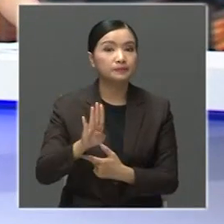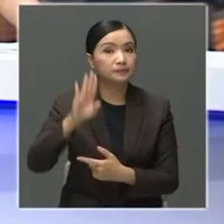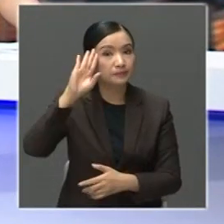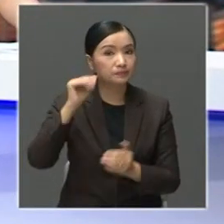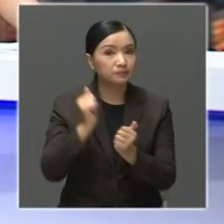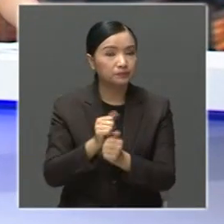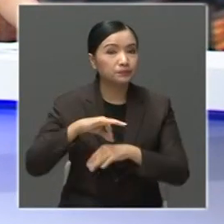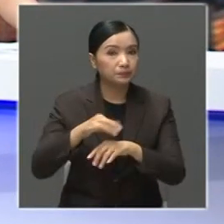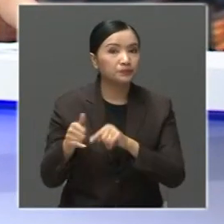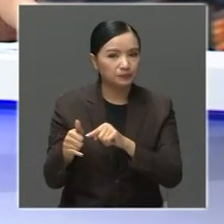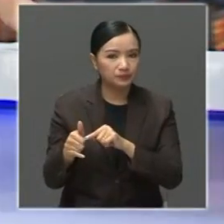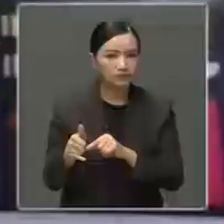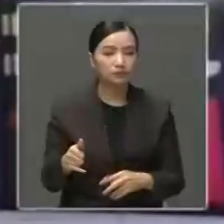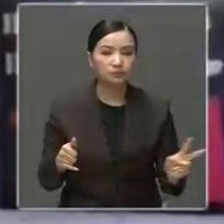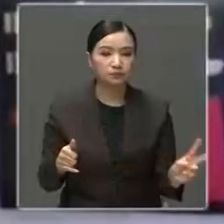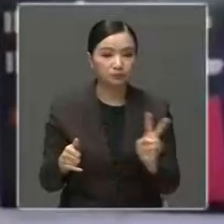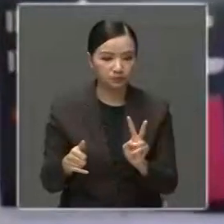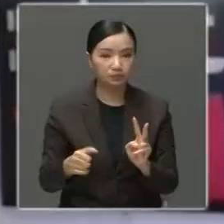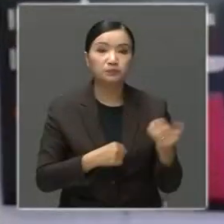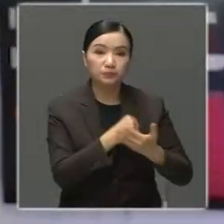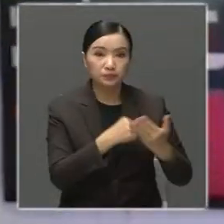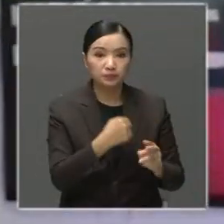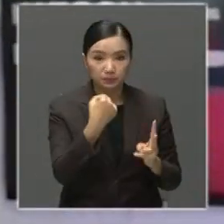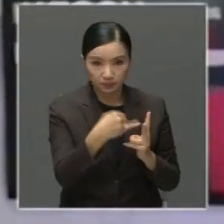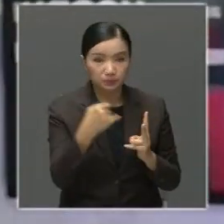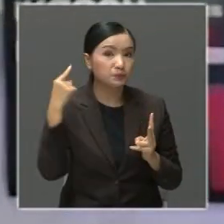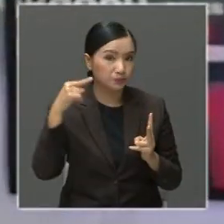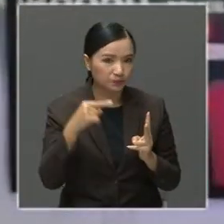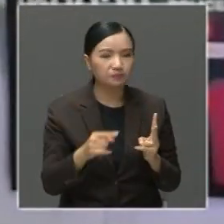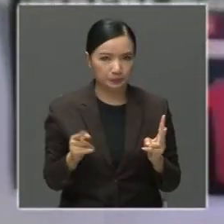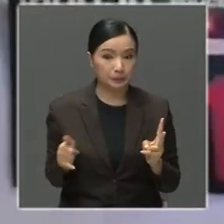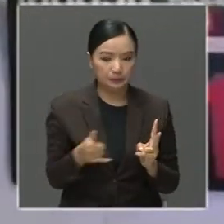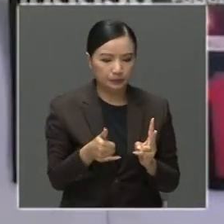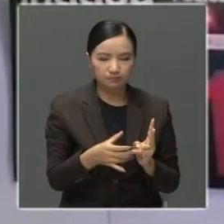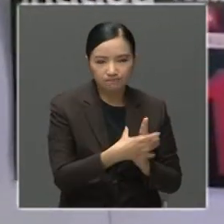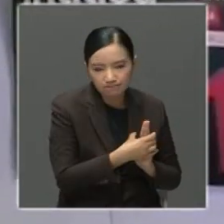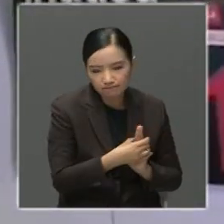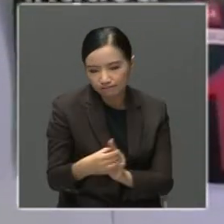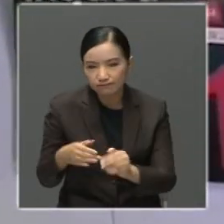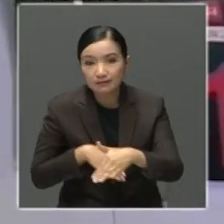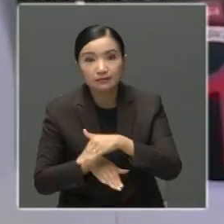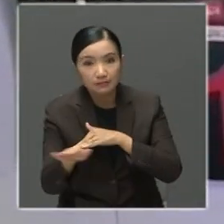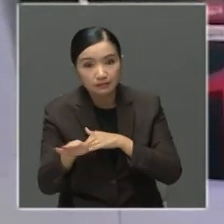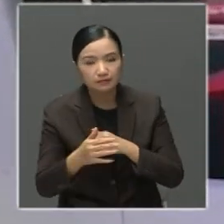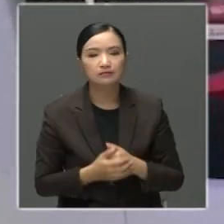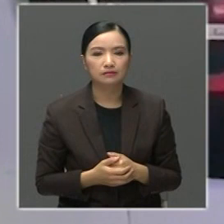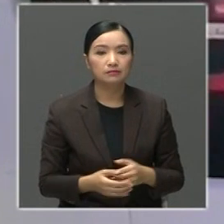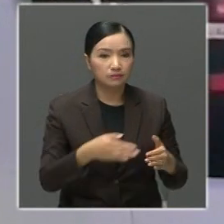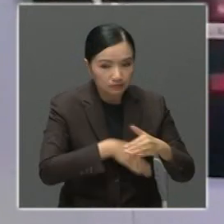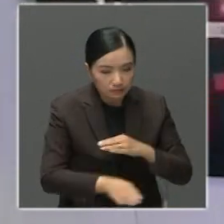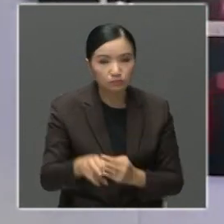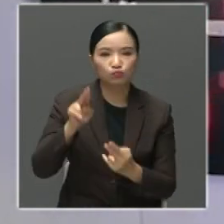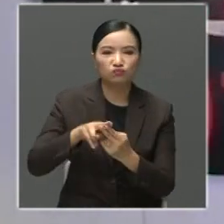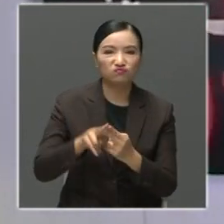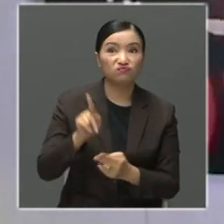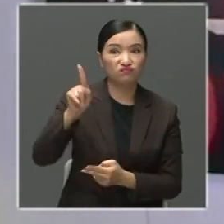บอกว่าเดี๋ยวจะพา2ผู้ต้องหาคดียาเสพติดที่เป็นผู้หญิงเนี่ยหลบหนีจากห้องขังเลยนะจากนั้นก็พาไปข่มขืนบนแฟลตตำ